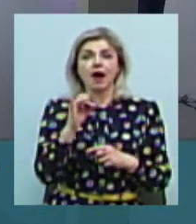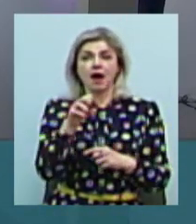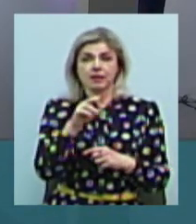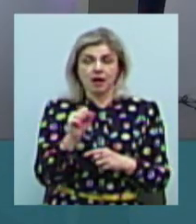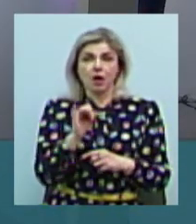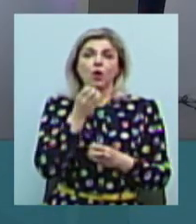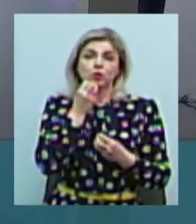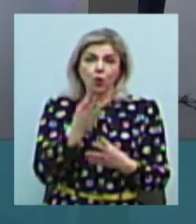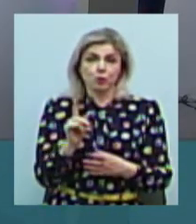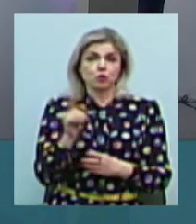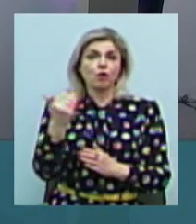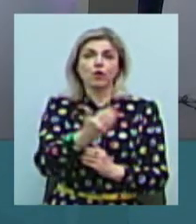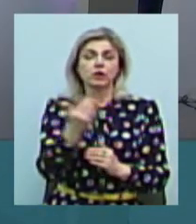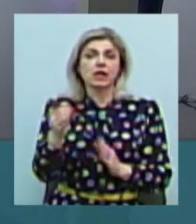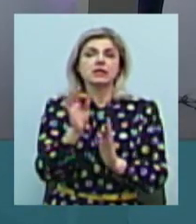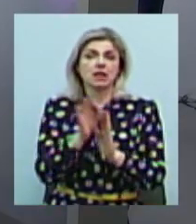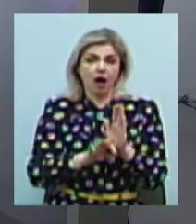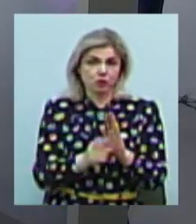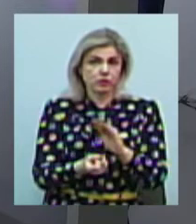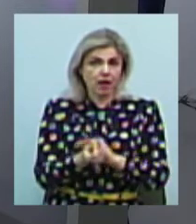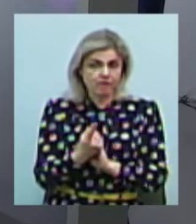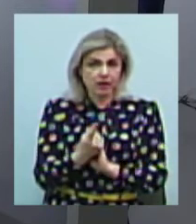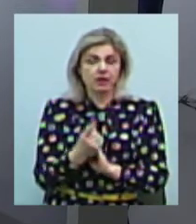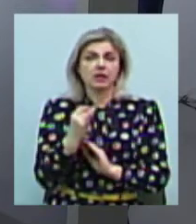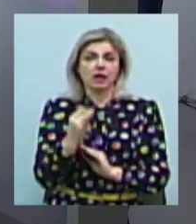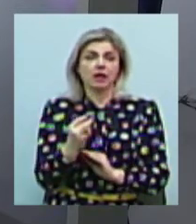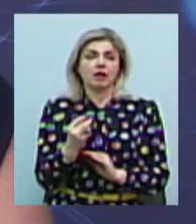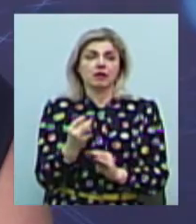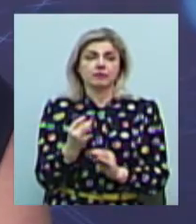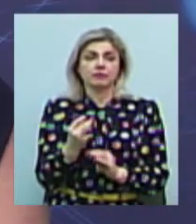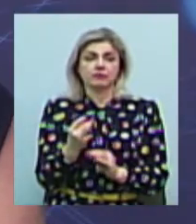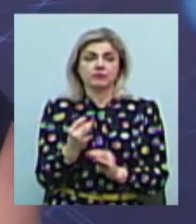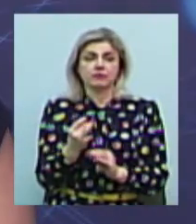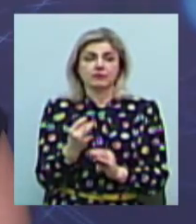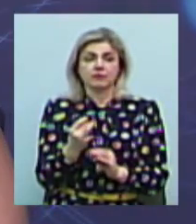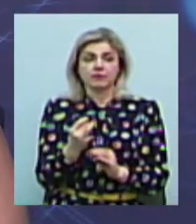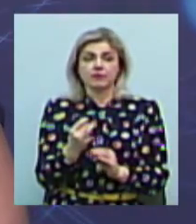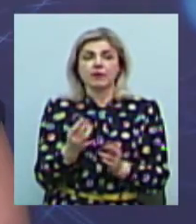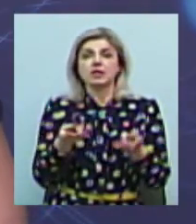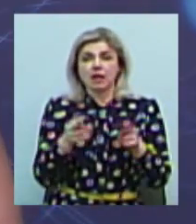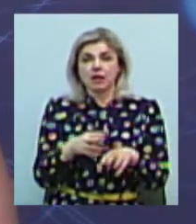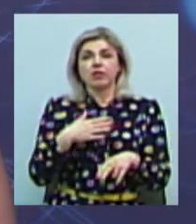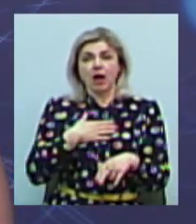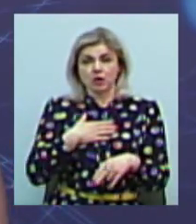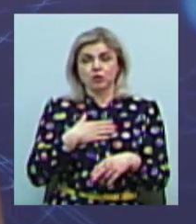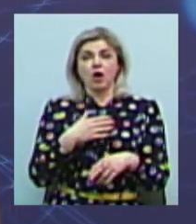зразу якось з'явилися, от знайшли, наприклад, мене, нашу організацію, і ми